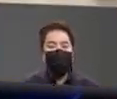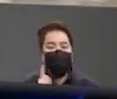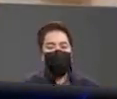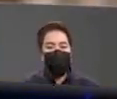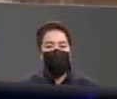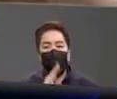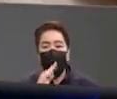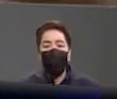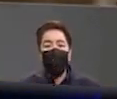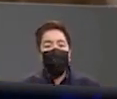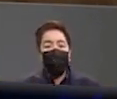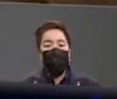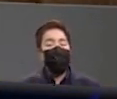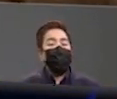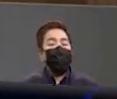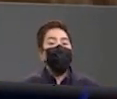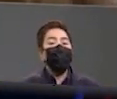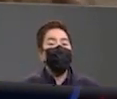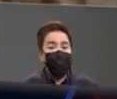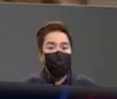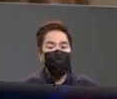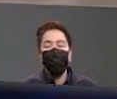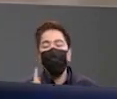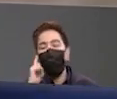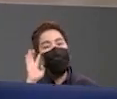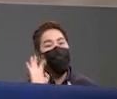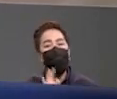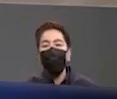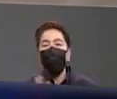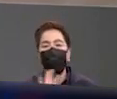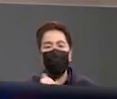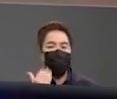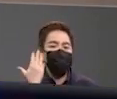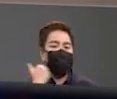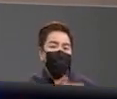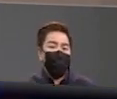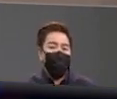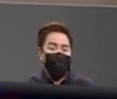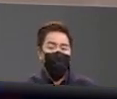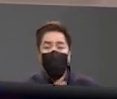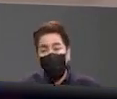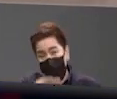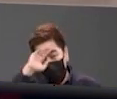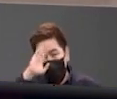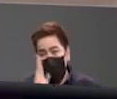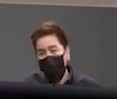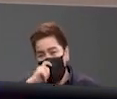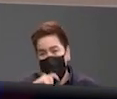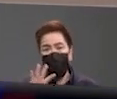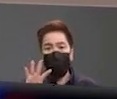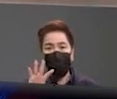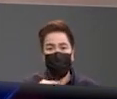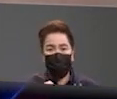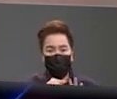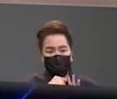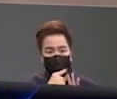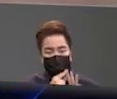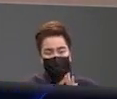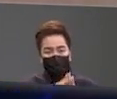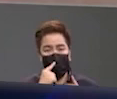พบในประเทศไทยนะครับอ่ะหัวข้อมูลจากทั่วโลกนี่และก็